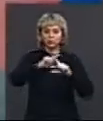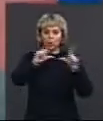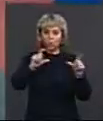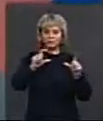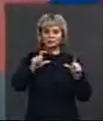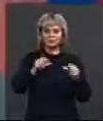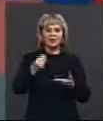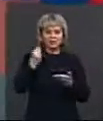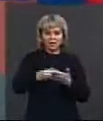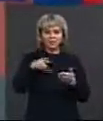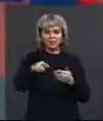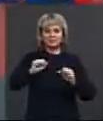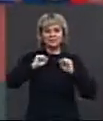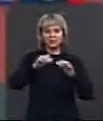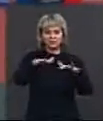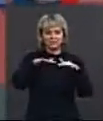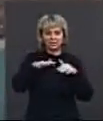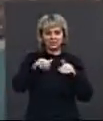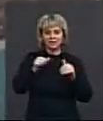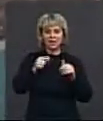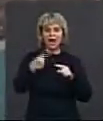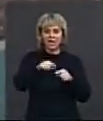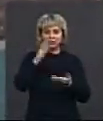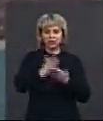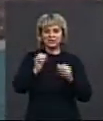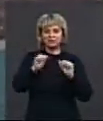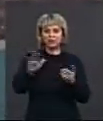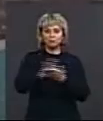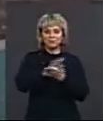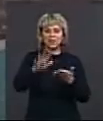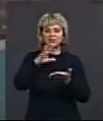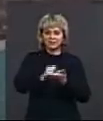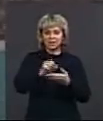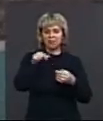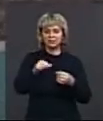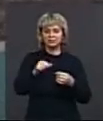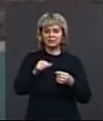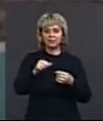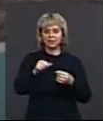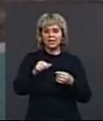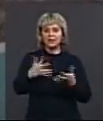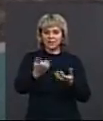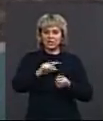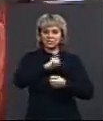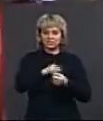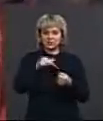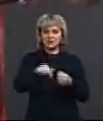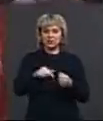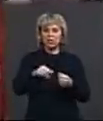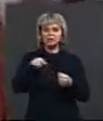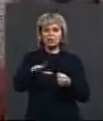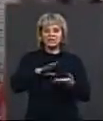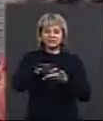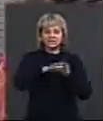спорткомплекс, ну, дорогие спортивные залы. А это есть возможность бесплатно позаниматься, набраться сил.